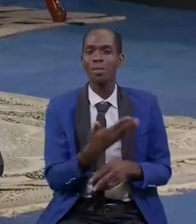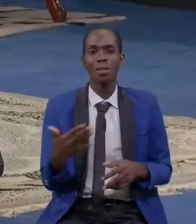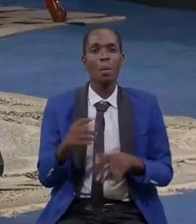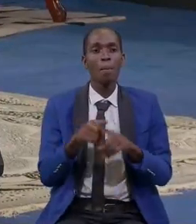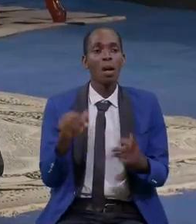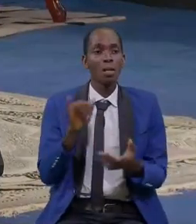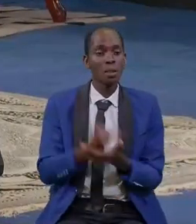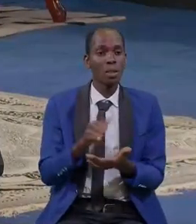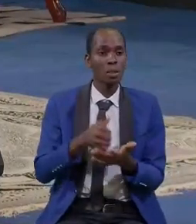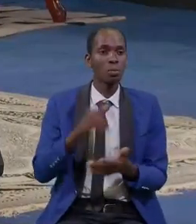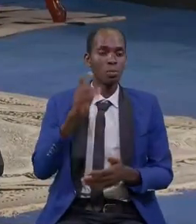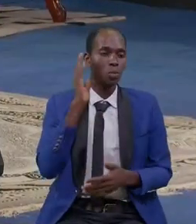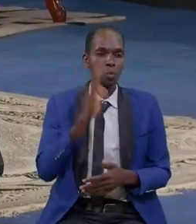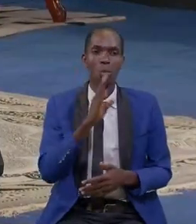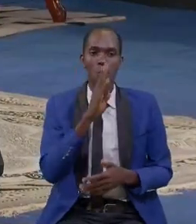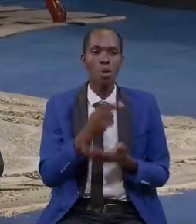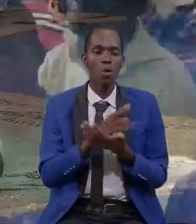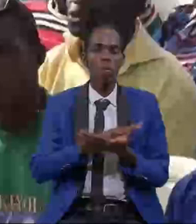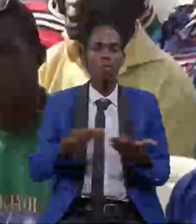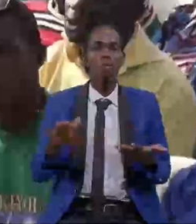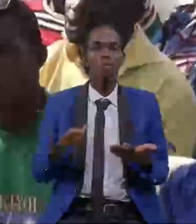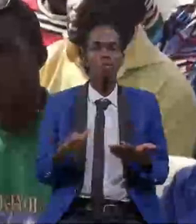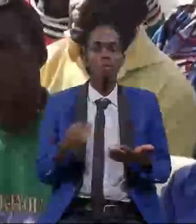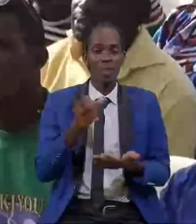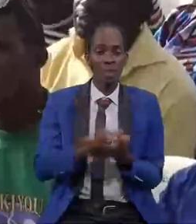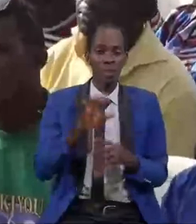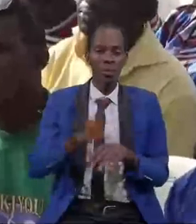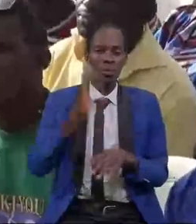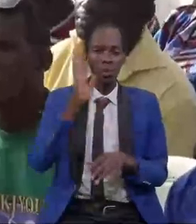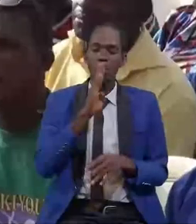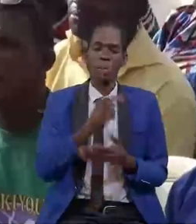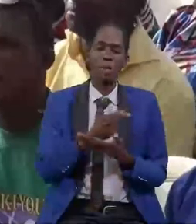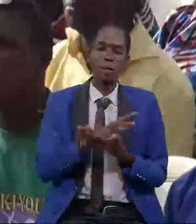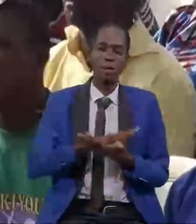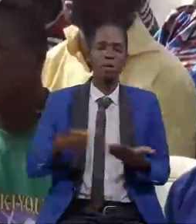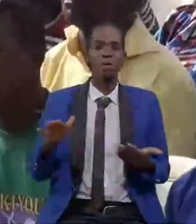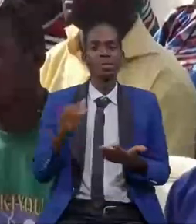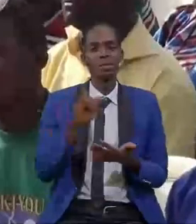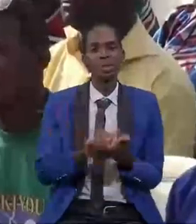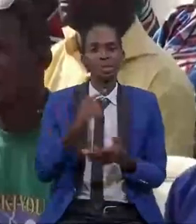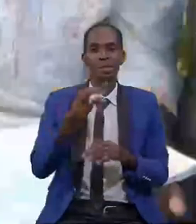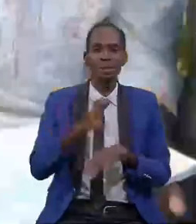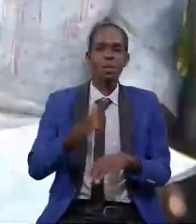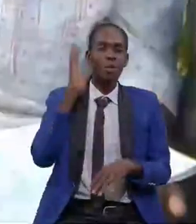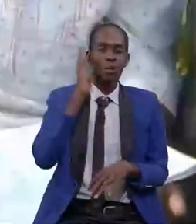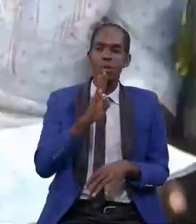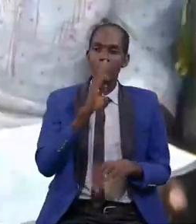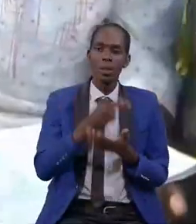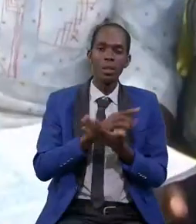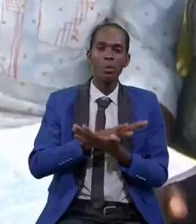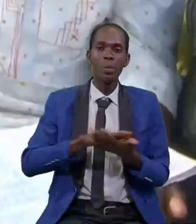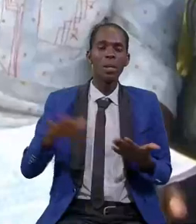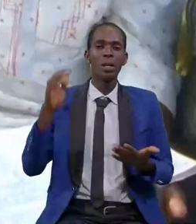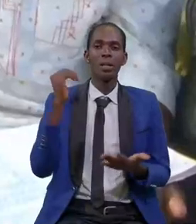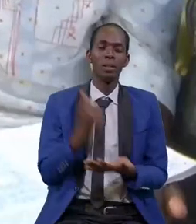sainte. Pour que l'église soit sainte. Pour que l'église soit sainte.